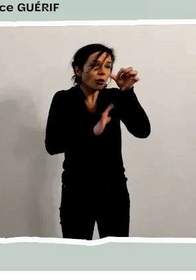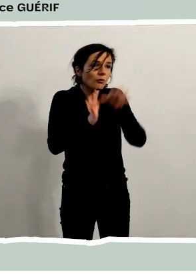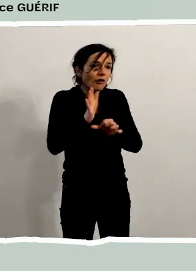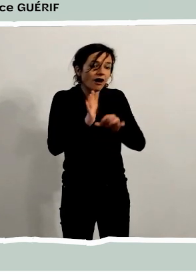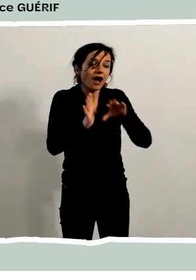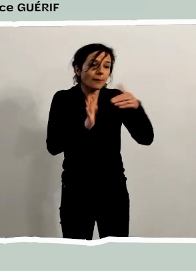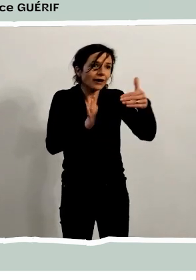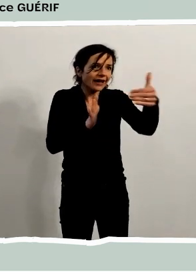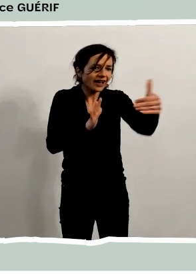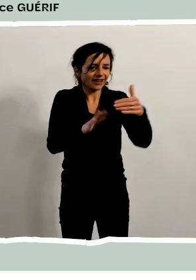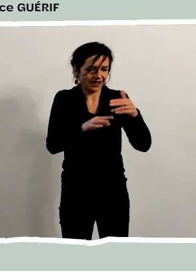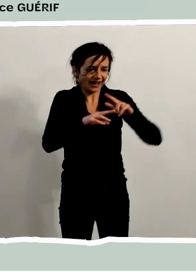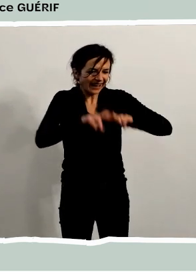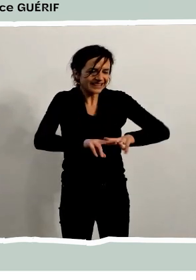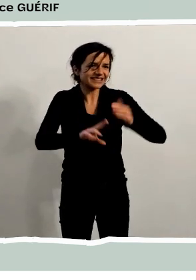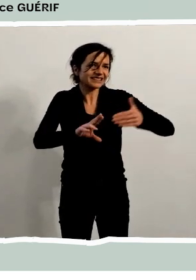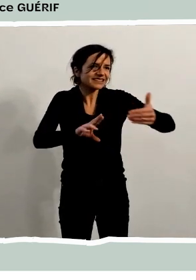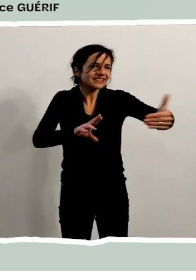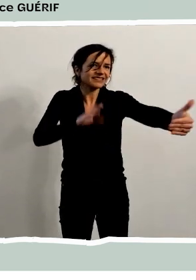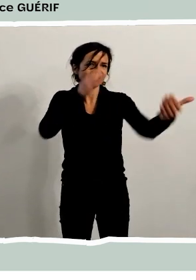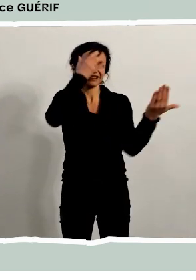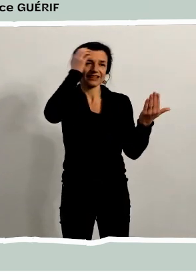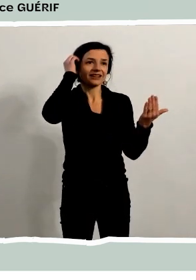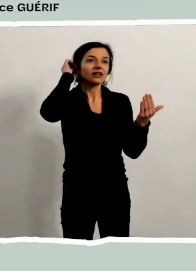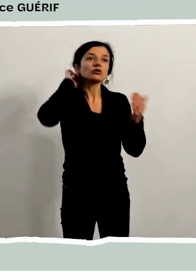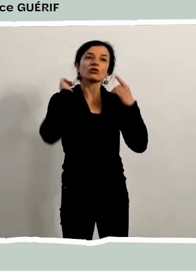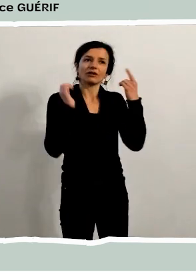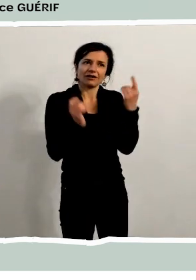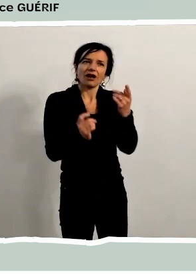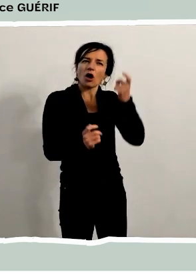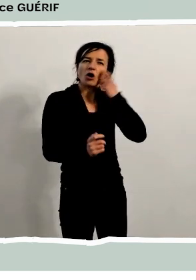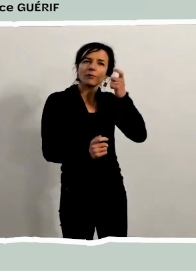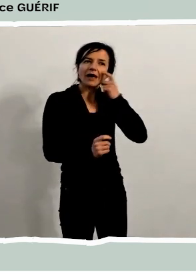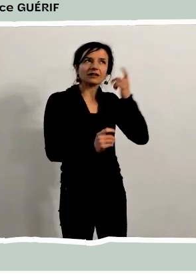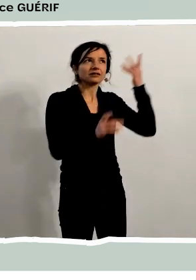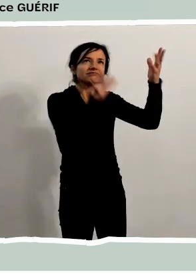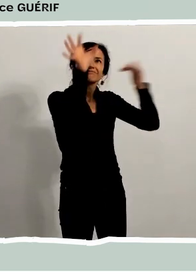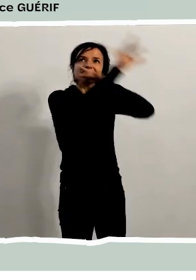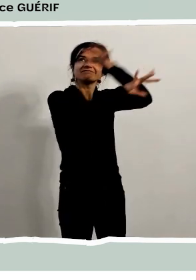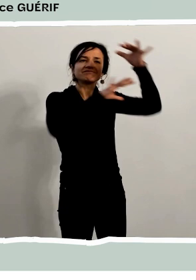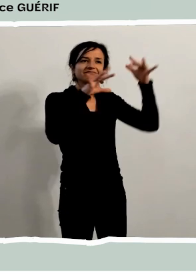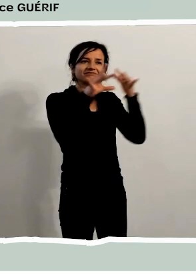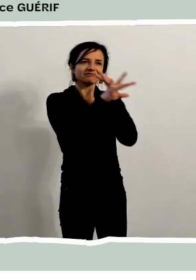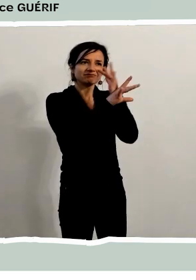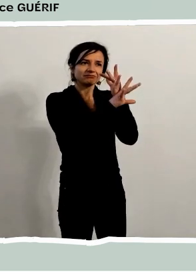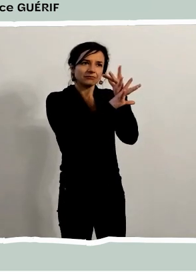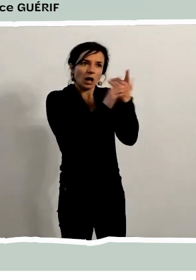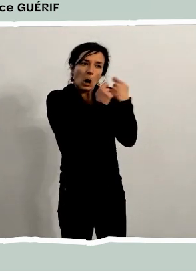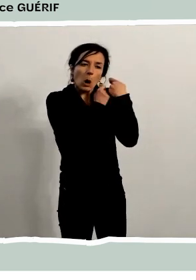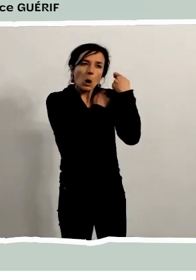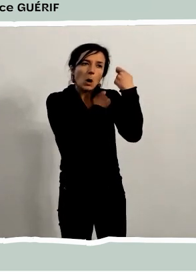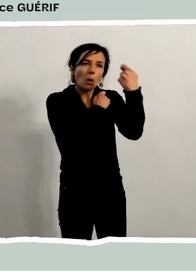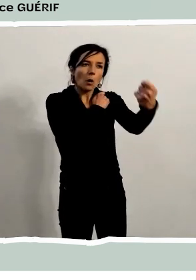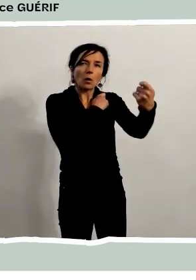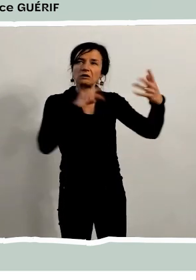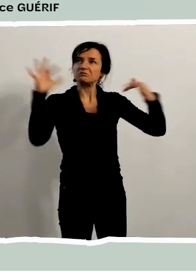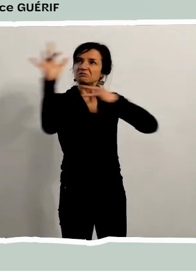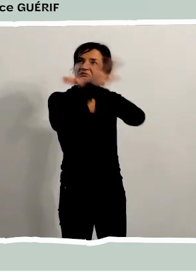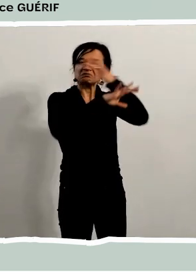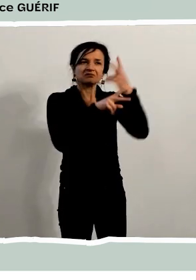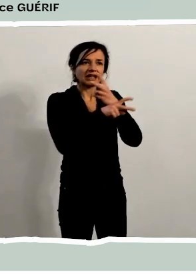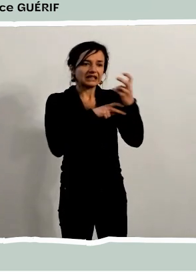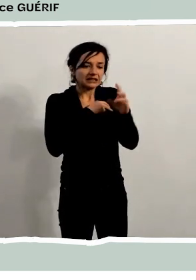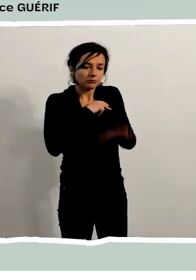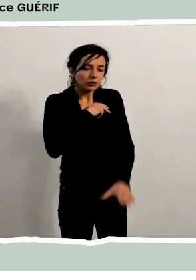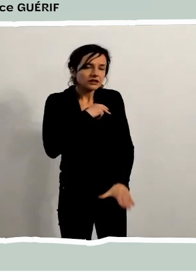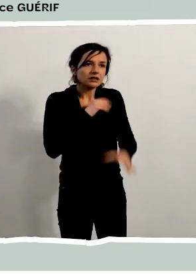après l'explosion d'urine. Donc vous voyez des effets à long terme du fait d'une exposition soit pendant la grossesse, soit pendant la jeune